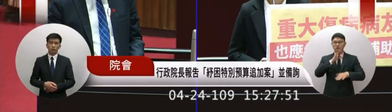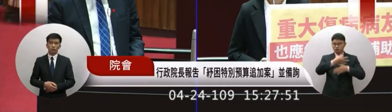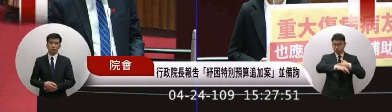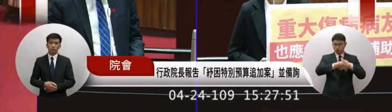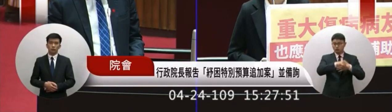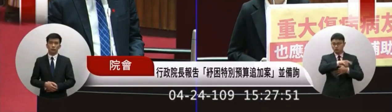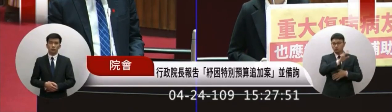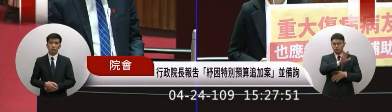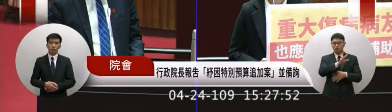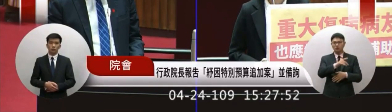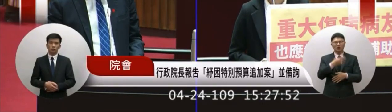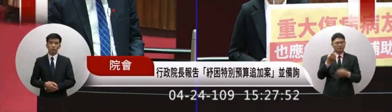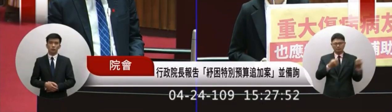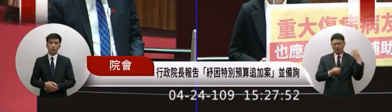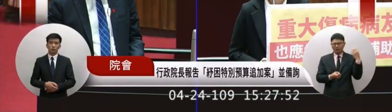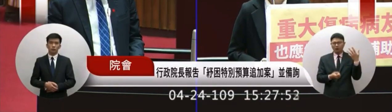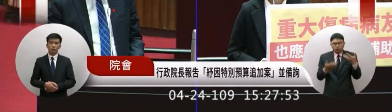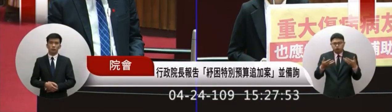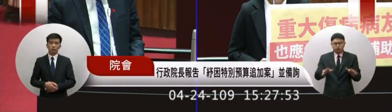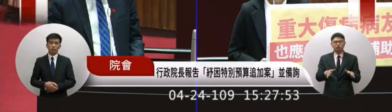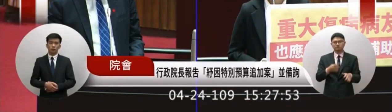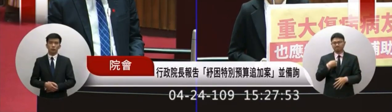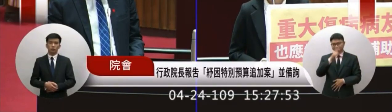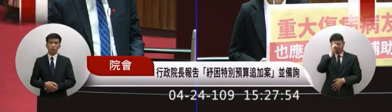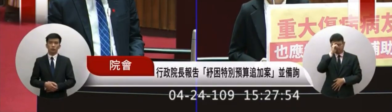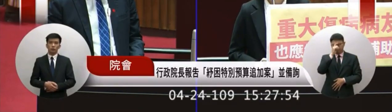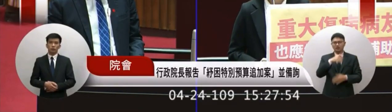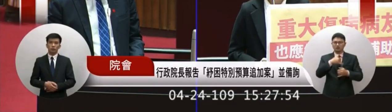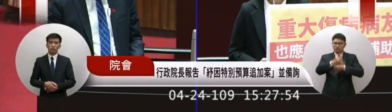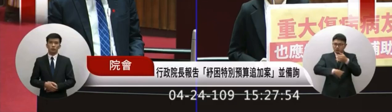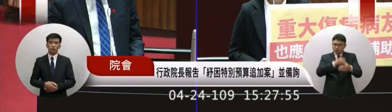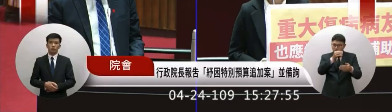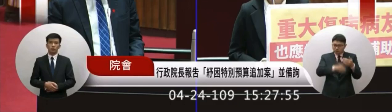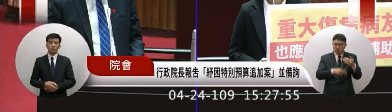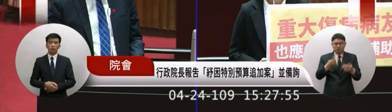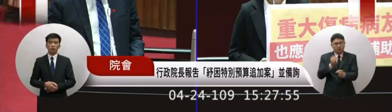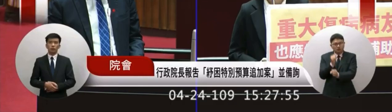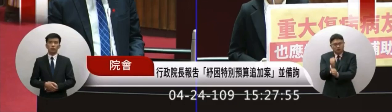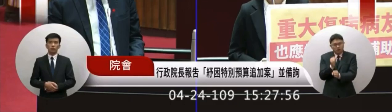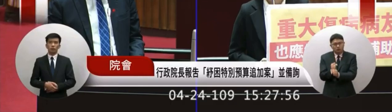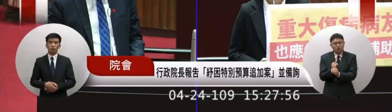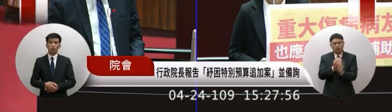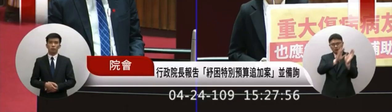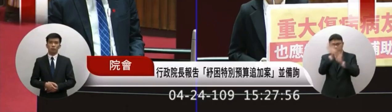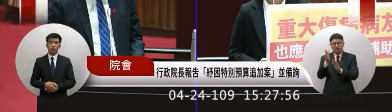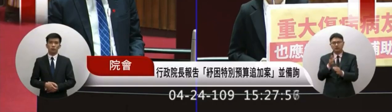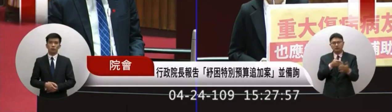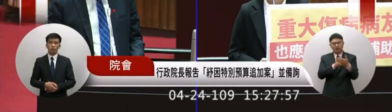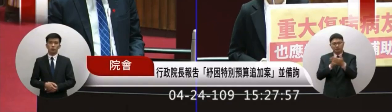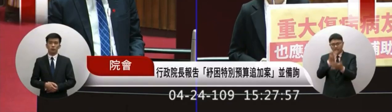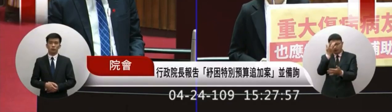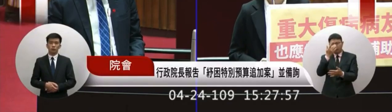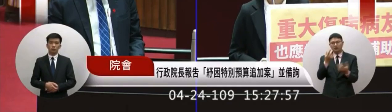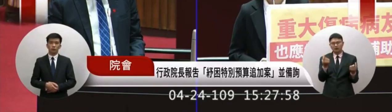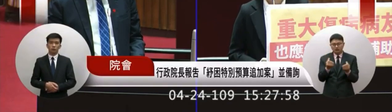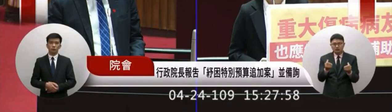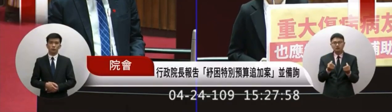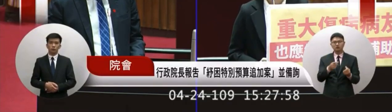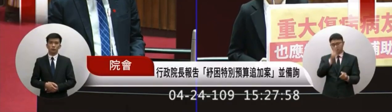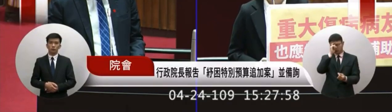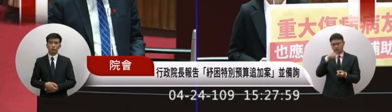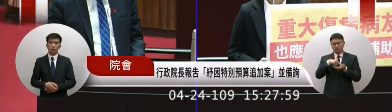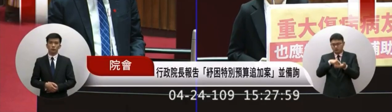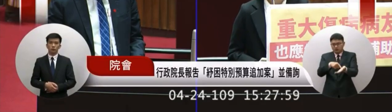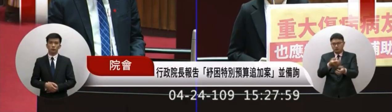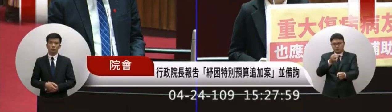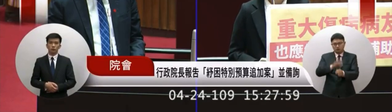些收到许多的陈情，所以我们觉得这个生活条件以及工作状况是接近的情况下，应该要一起来雨露均沾，然后达到同样的